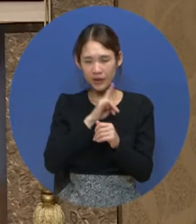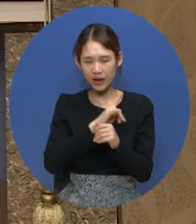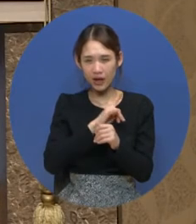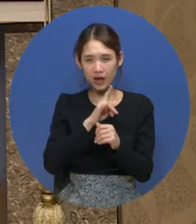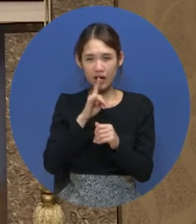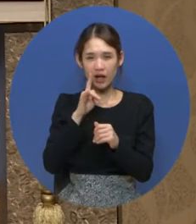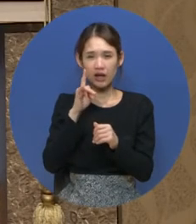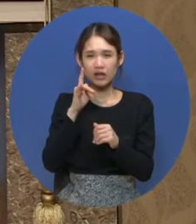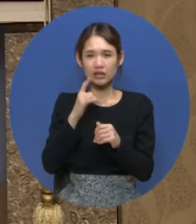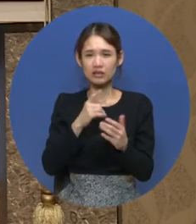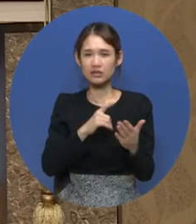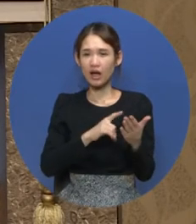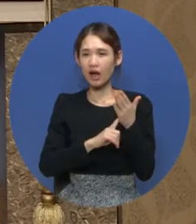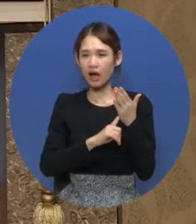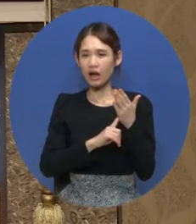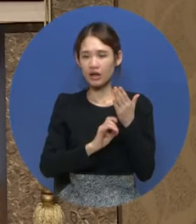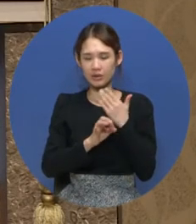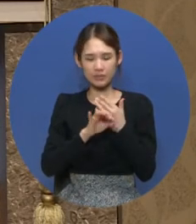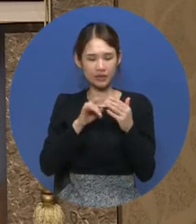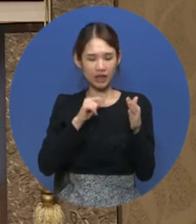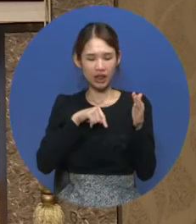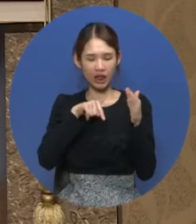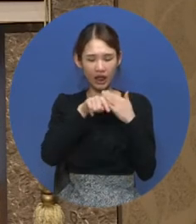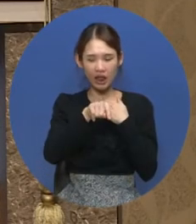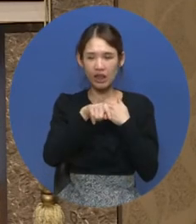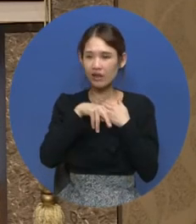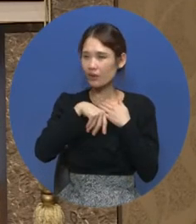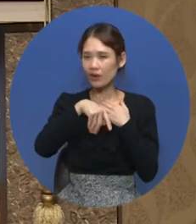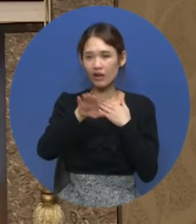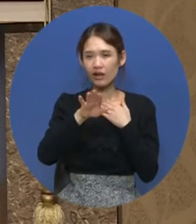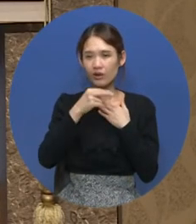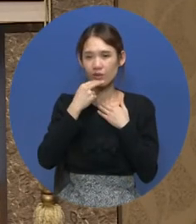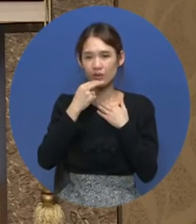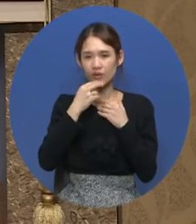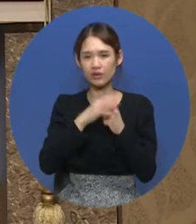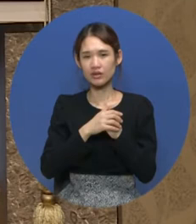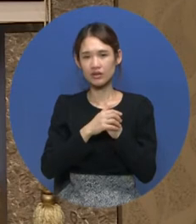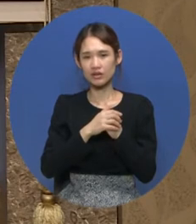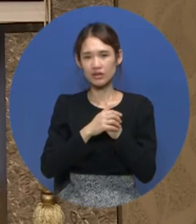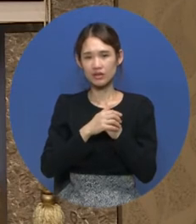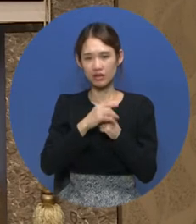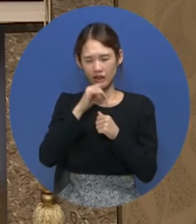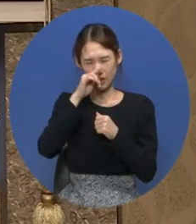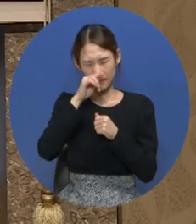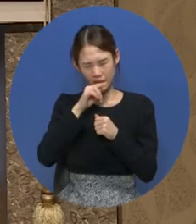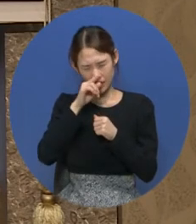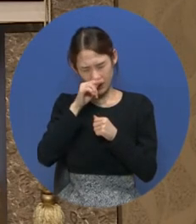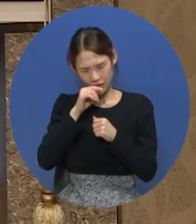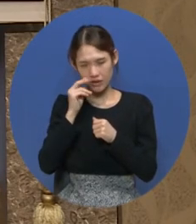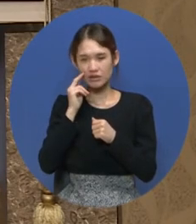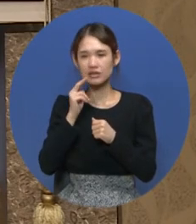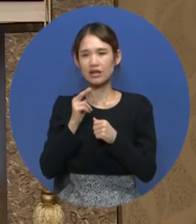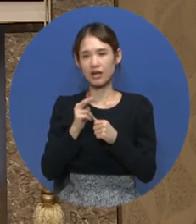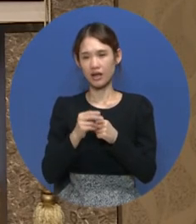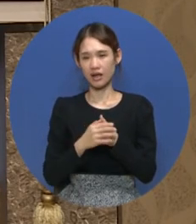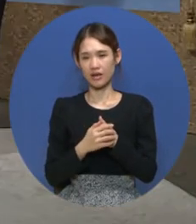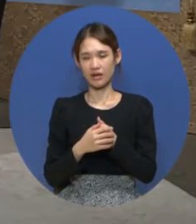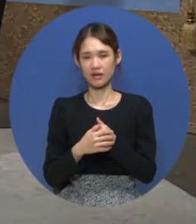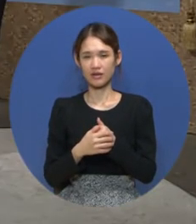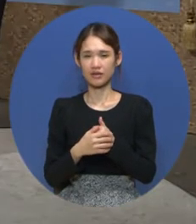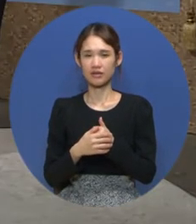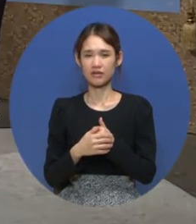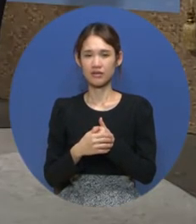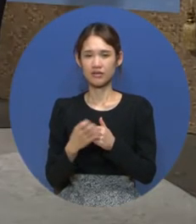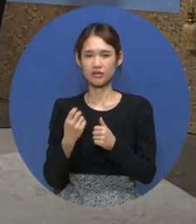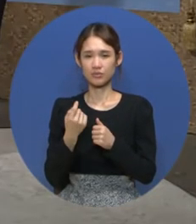나쁜 나오면 거의 밖에 외출을 안 하세요 4 그렇게 한 너무 민감합니다 9 어